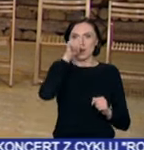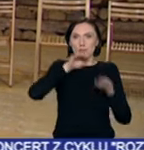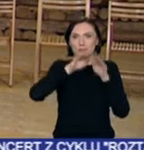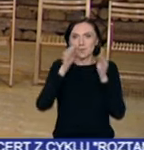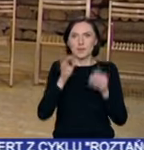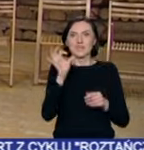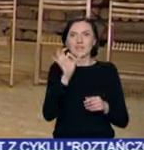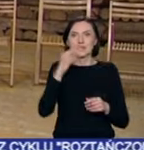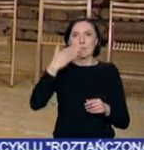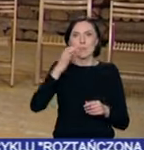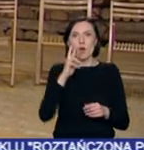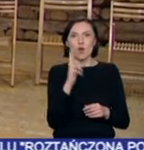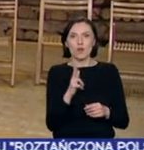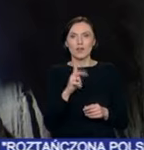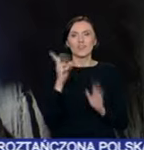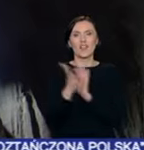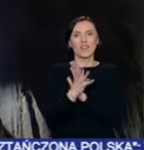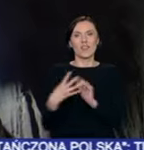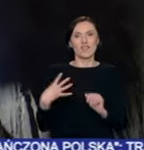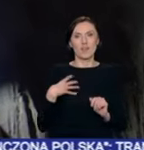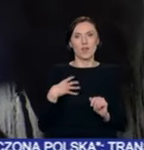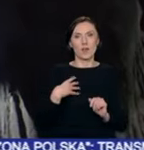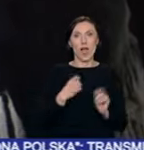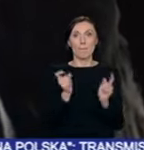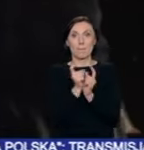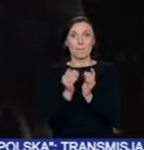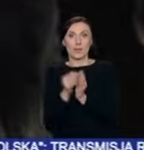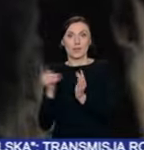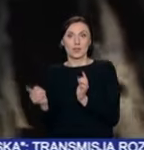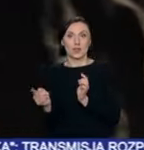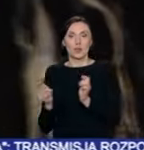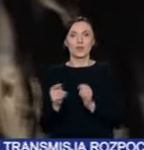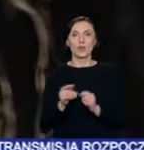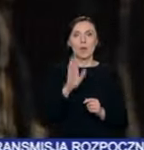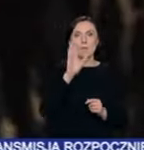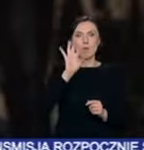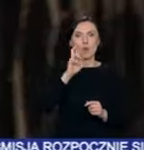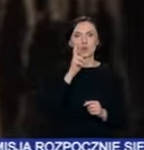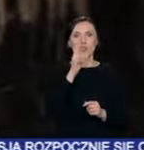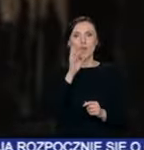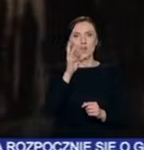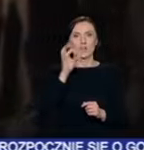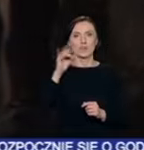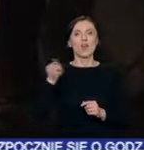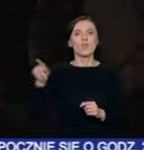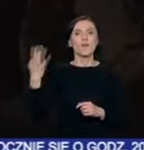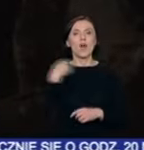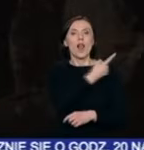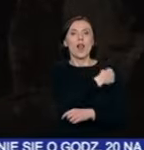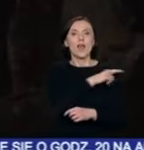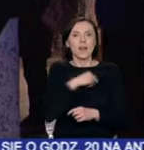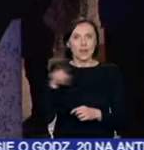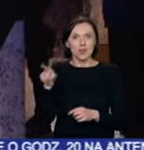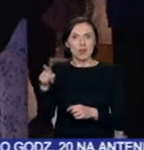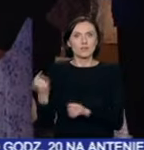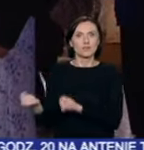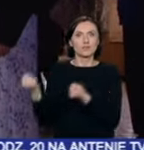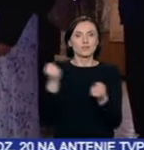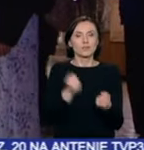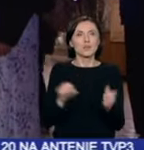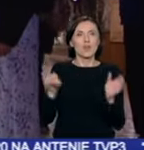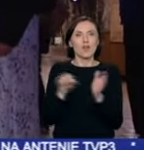lat 30. XIX wieku, a w jej sąsiedztwie doktora Feliksa Boczkowskiego, lekarza, który do Wieliczki sprowadził